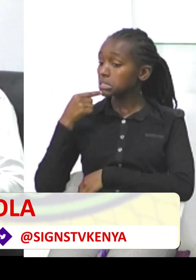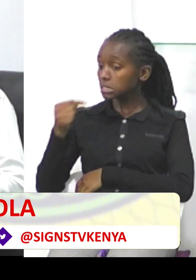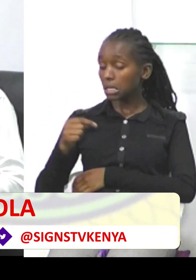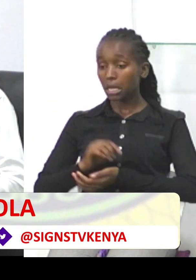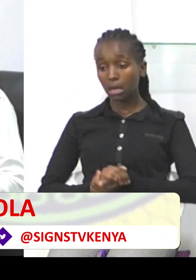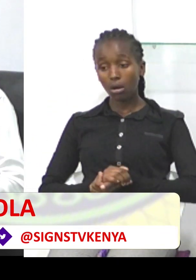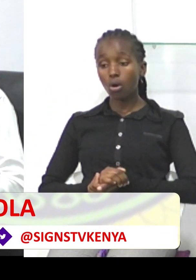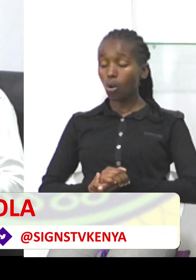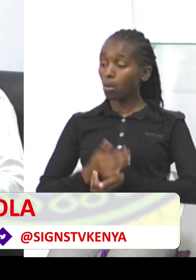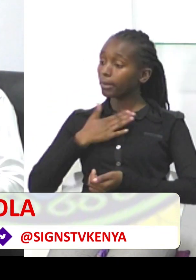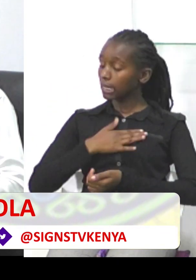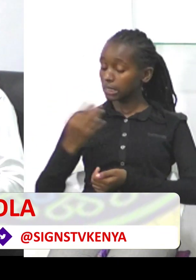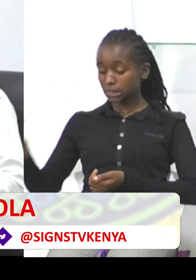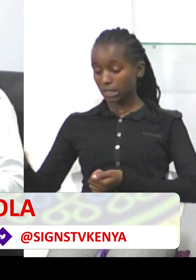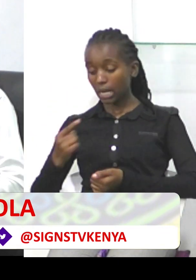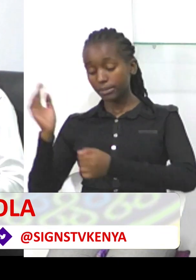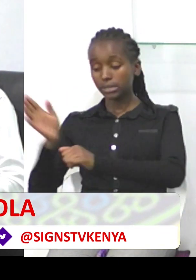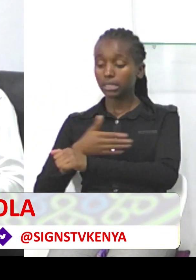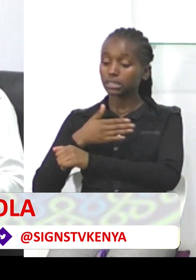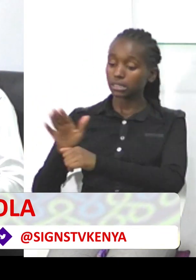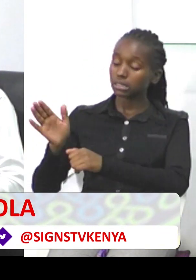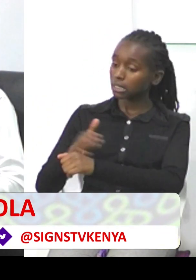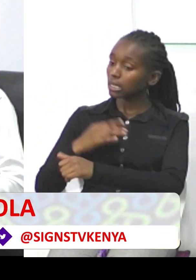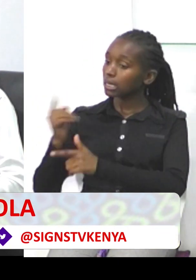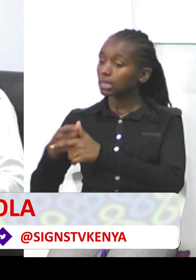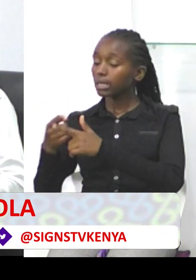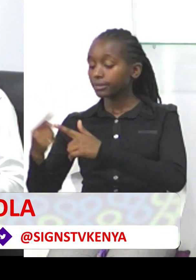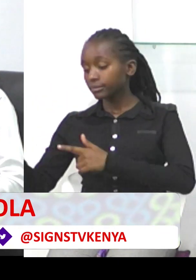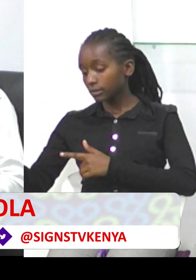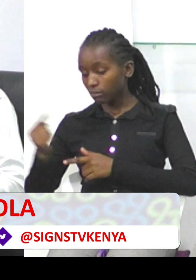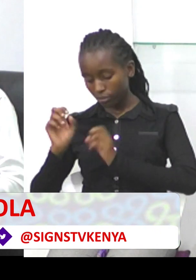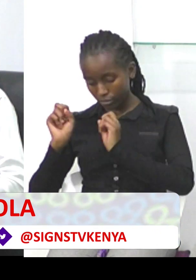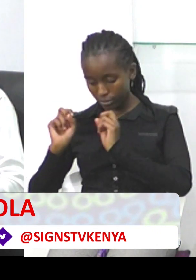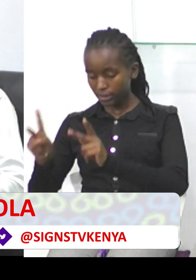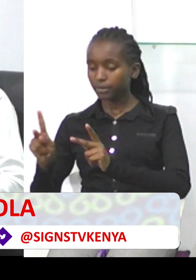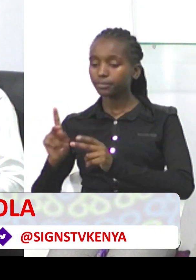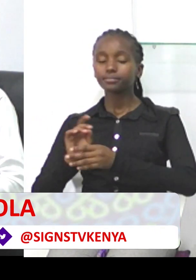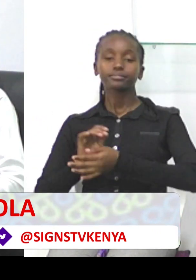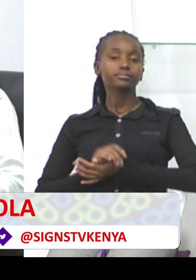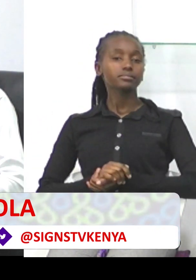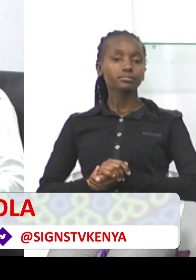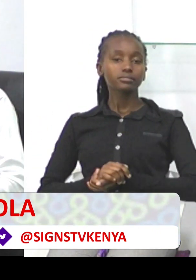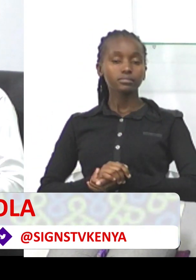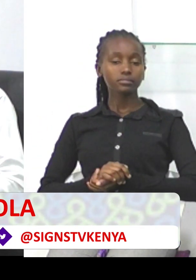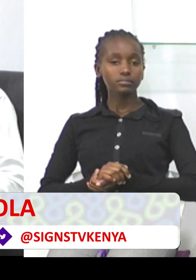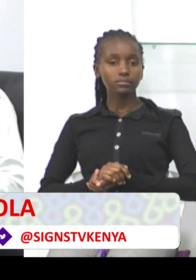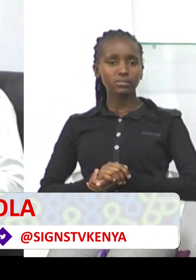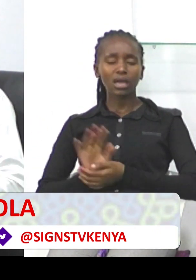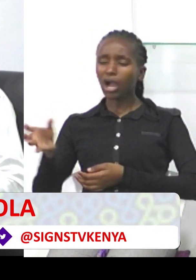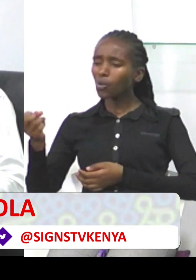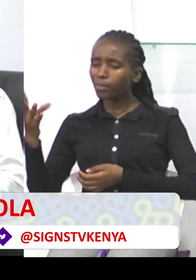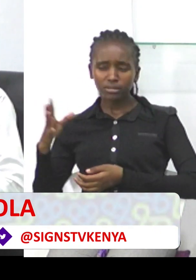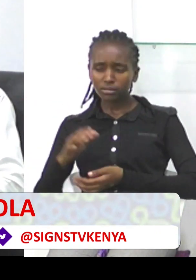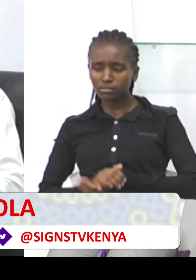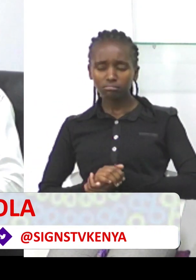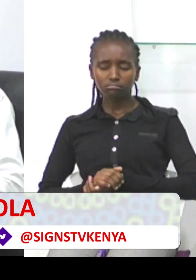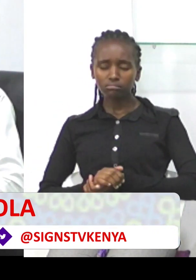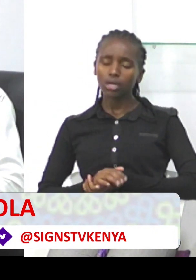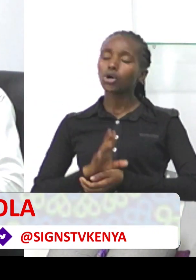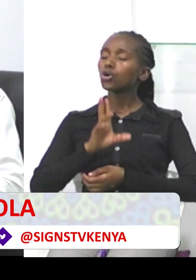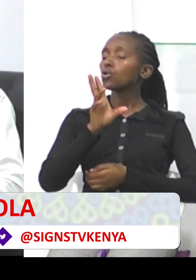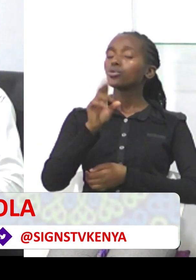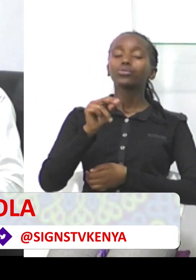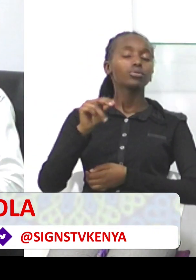Wycliffe kuja uimbe. Ah, sawa Wycliffe ati okay mtumishi. Utatoa hela ngapi? My friend.